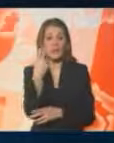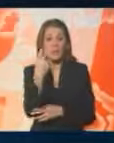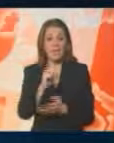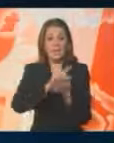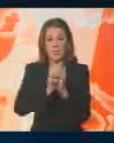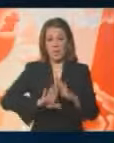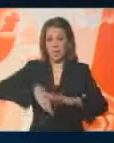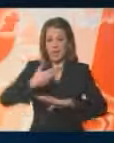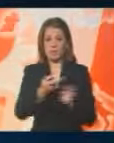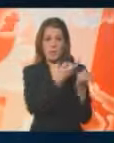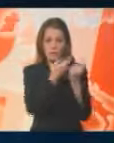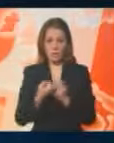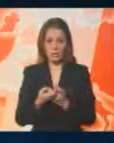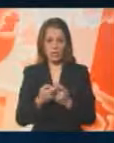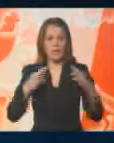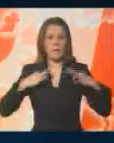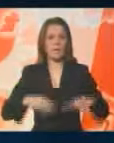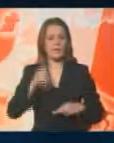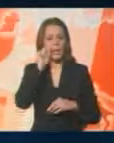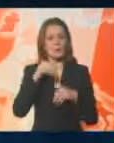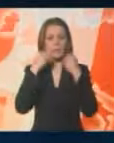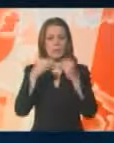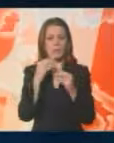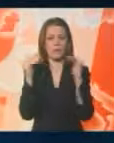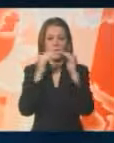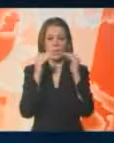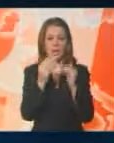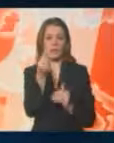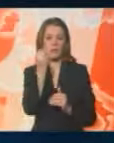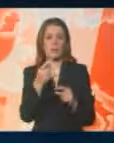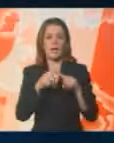došli. Predsjednik Nacionalnog saveta za saradnju Srbije sa Haškim tribunalom